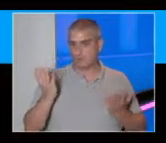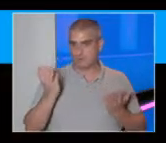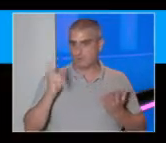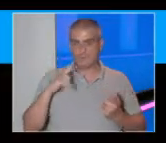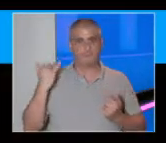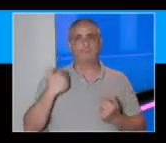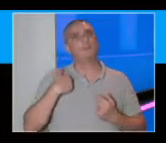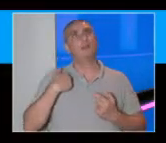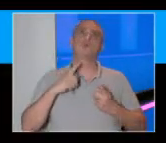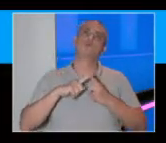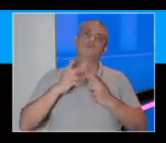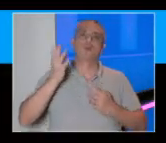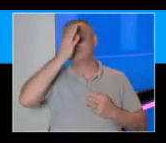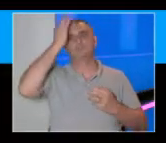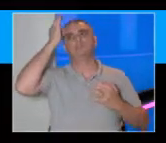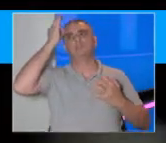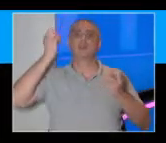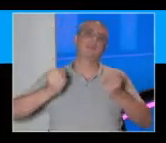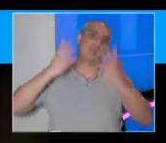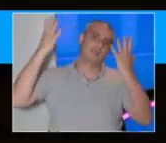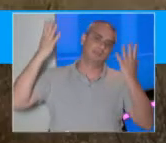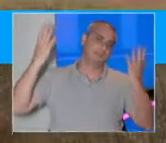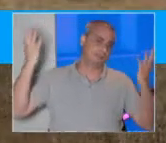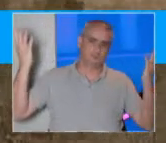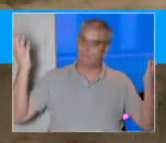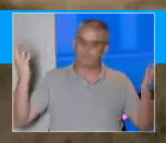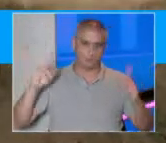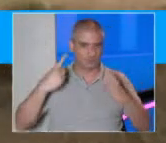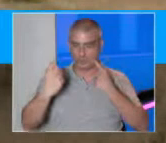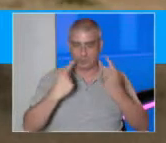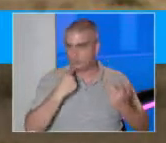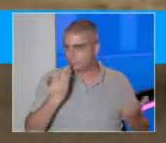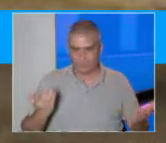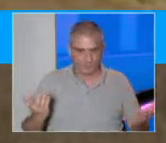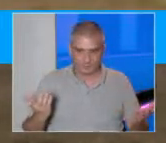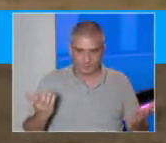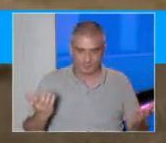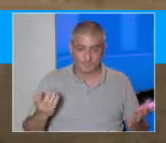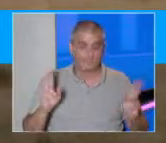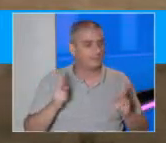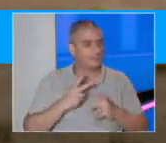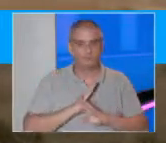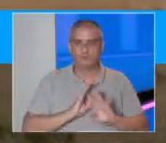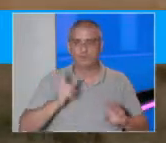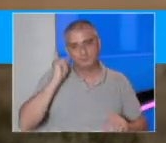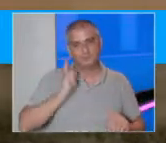הזמן אנחנו סומכים על או על הניסים, או על המזל, או על כל אחד שיקרא לזה איך שהוא רוצה. אי אפשר,